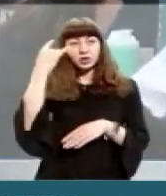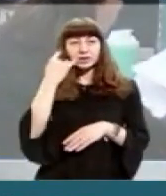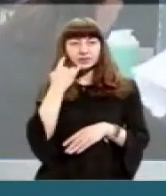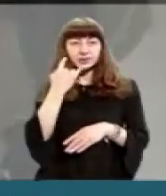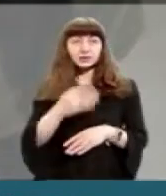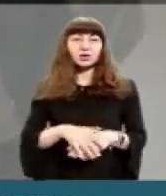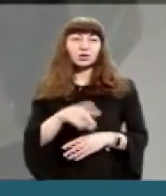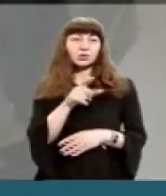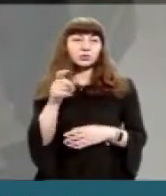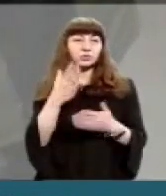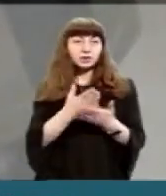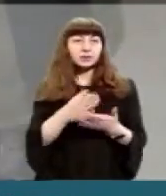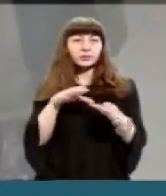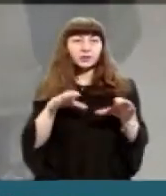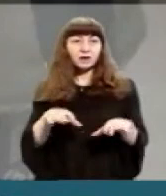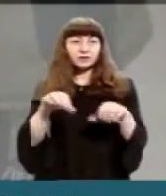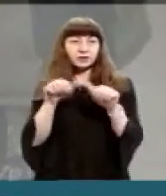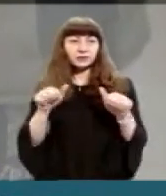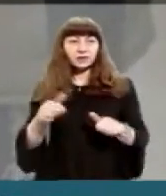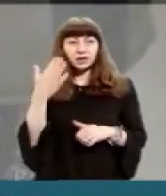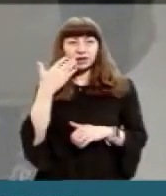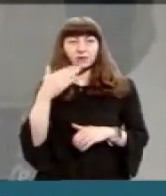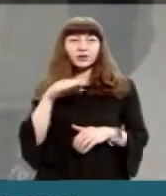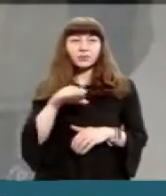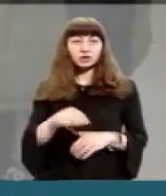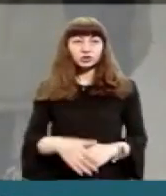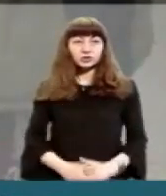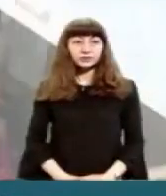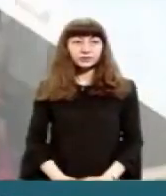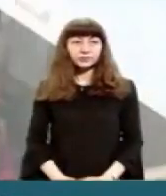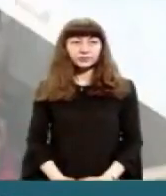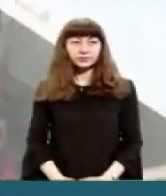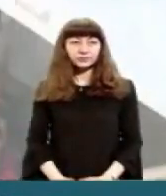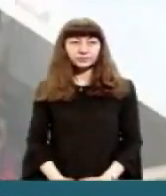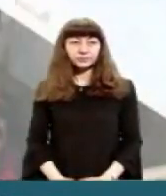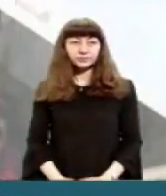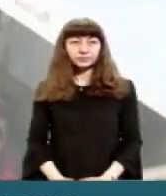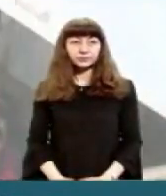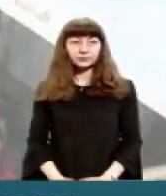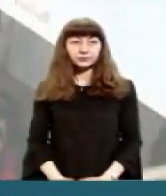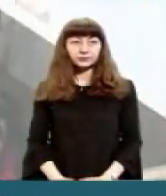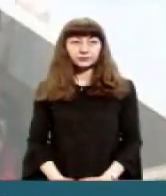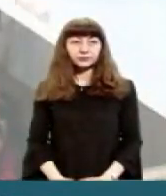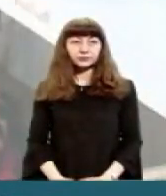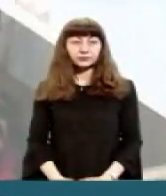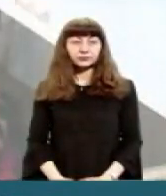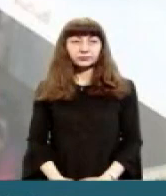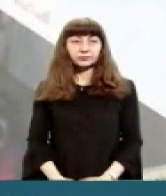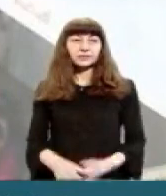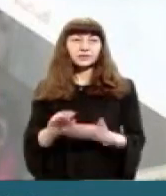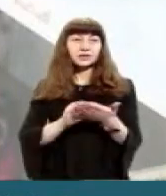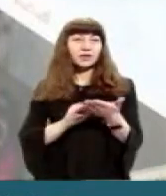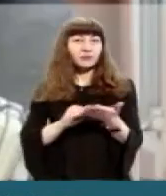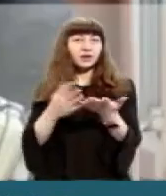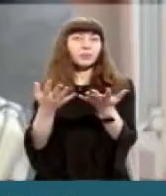лықтағы автобустарды тіркеуге құқылы. Өтінім беру 2023 жылдың 1 шілдесіне дейін жалғасады. Шара басталған алғашқы күні